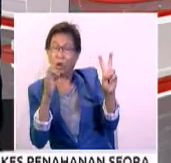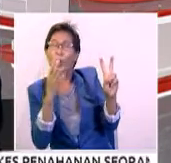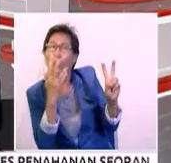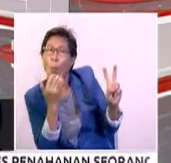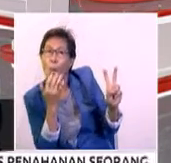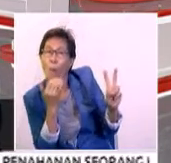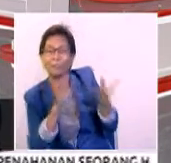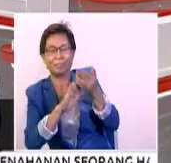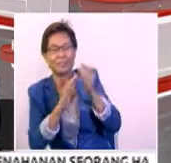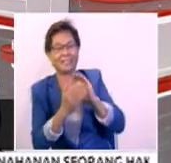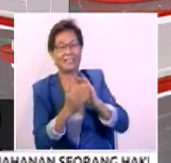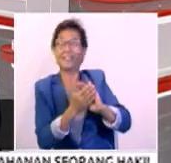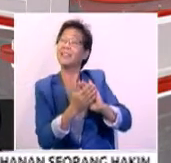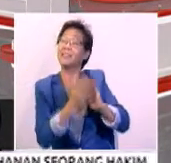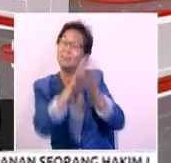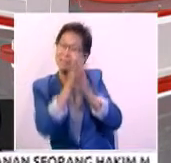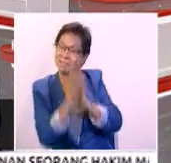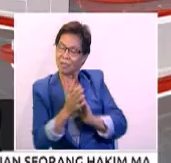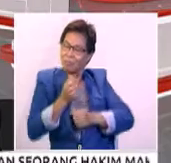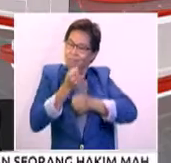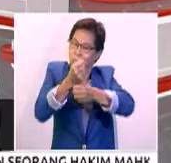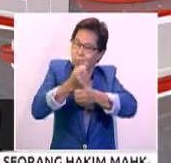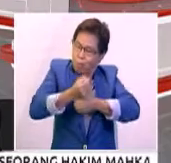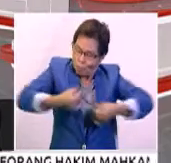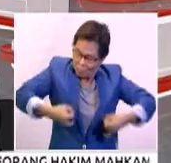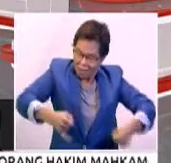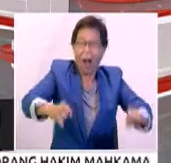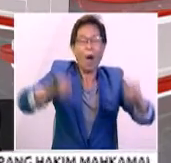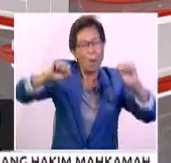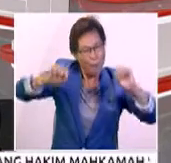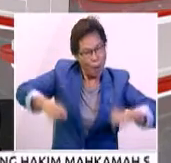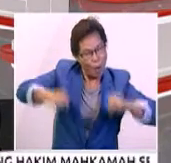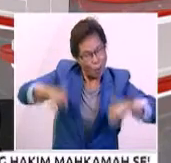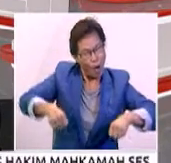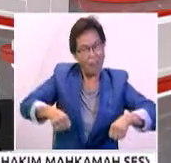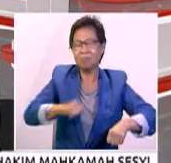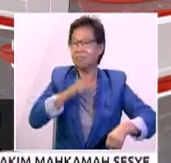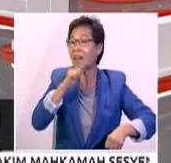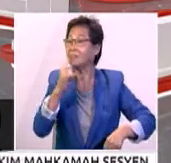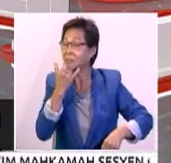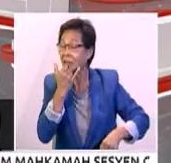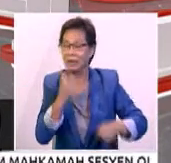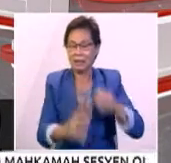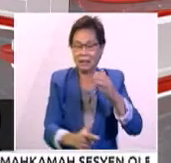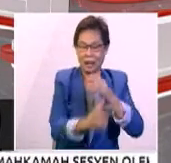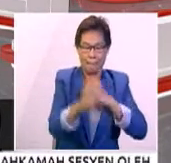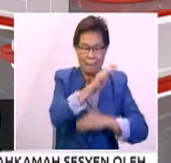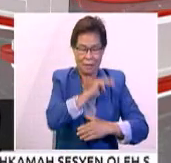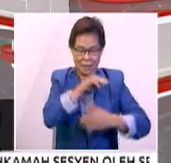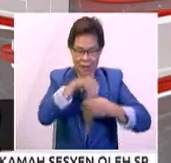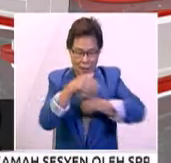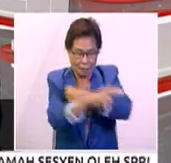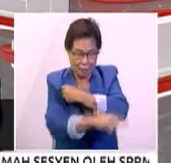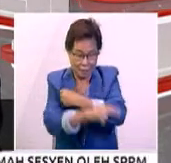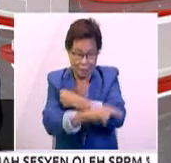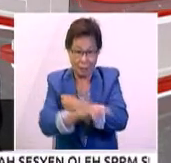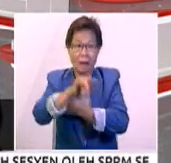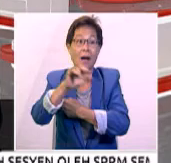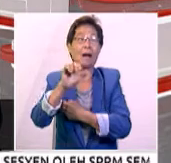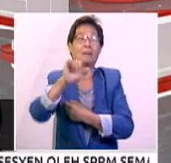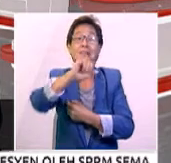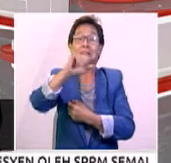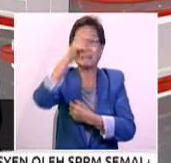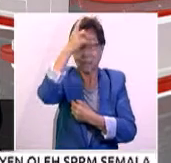bertujuan menjadikan antara lain protes jalanan bukan lagi satu kesalahan. Timbalan Menteri Dalam Negeri Datuk Muhammad Aziz Jaman